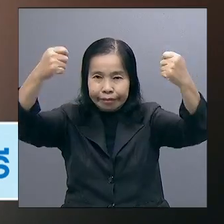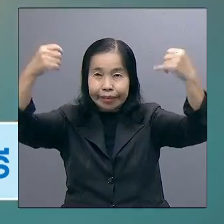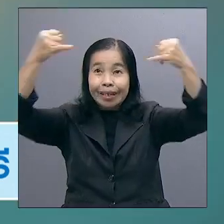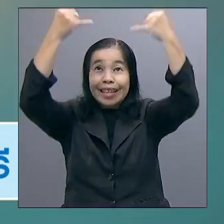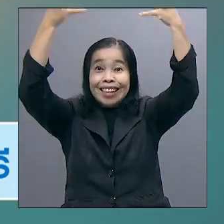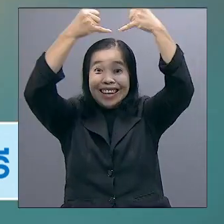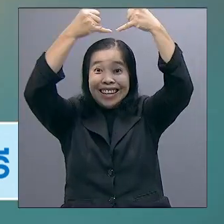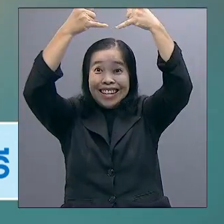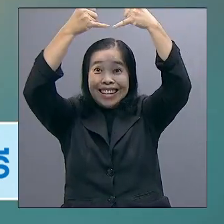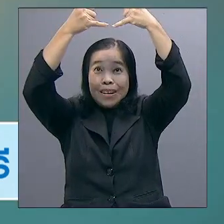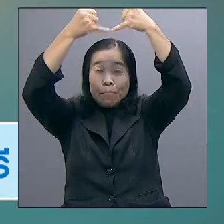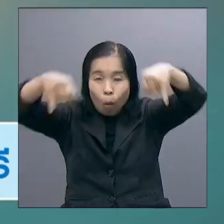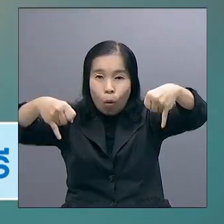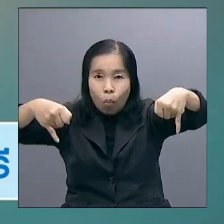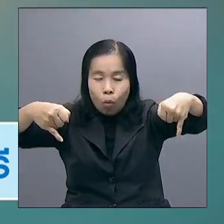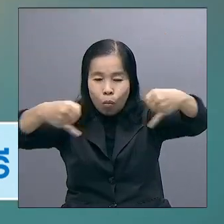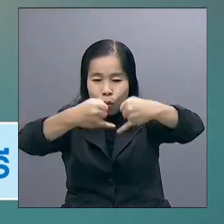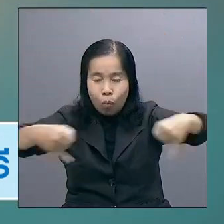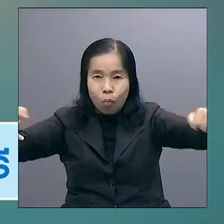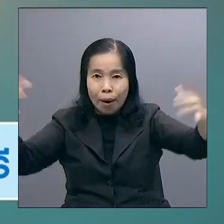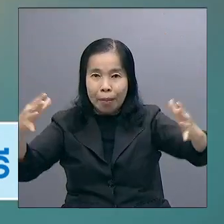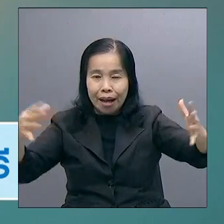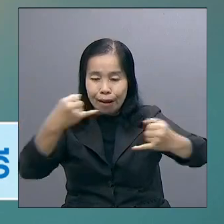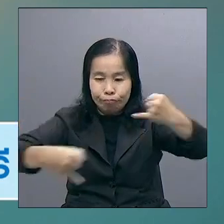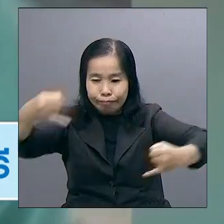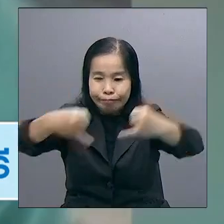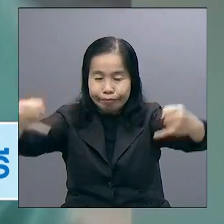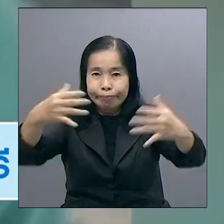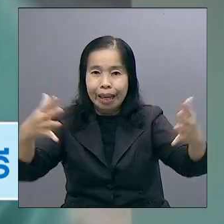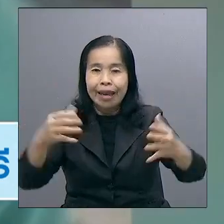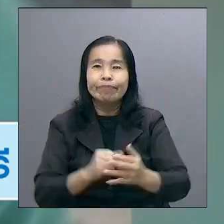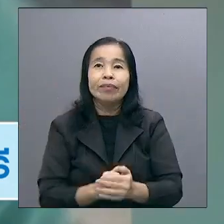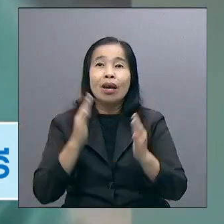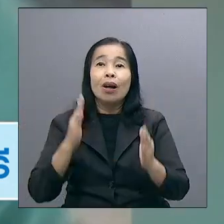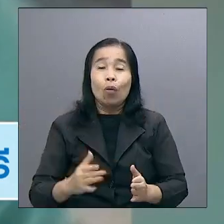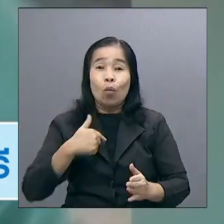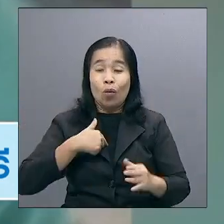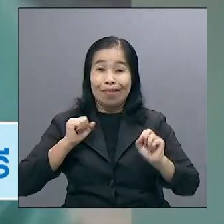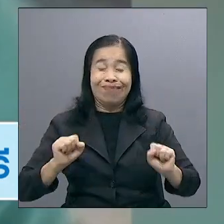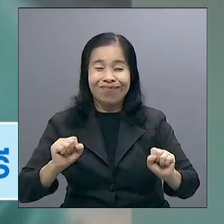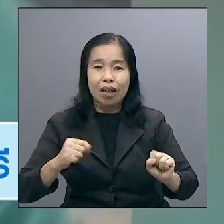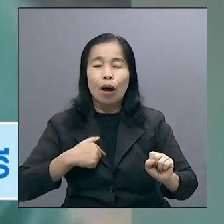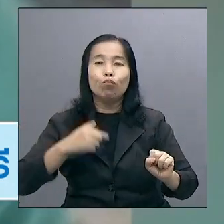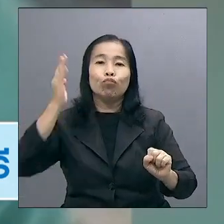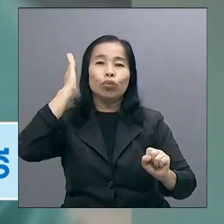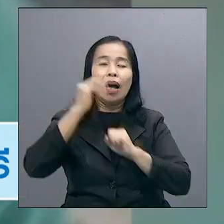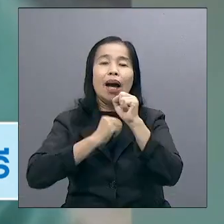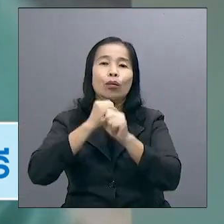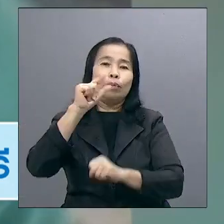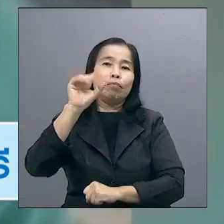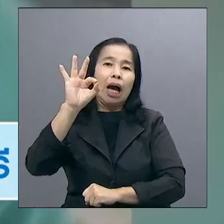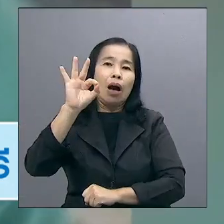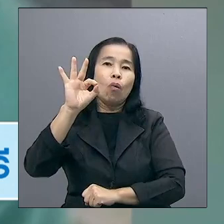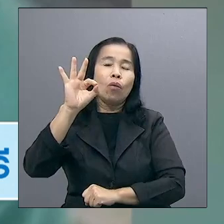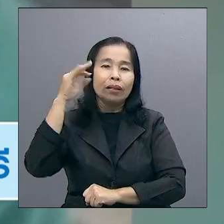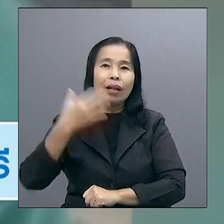องอยู่กพื้นเยอะเลย จึงเก็บเอาไเป็หลกฐานด้วยส่วนผู้ทรับปัดเจ็บก็คือคุณวัชรินน้อยแสง อายุ 29 ปี